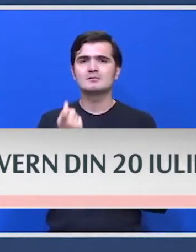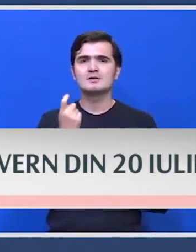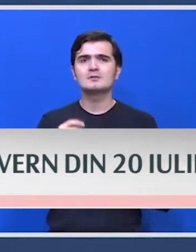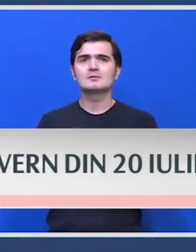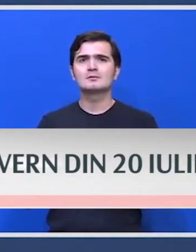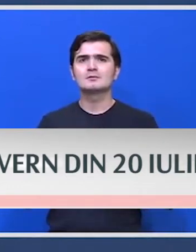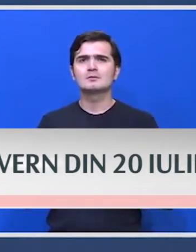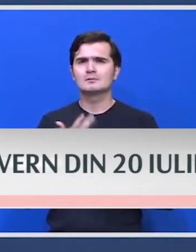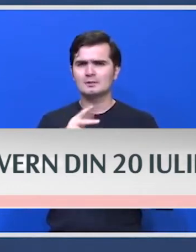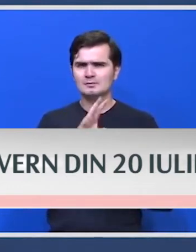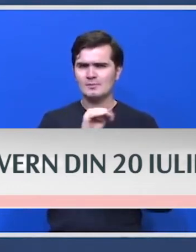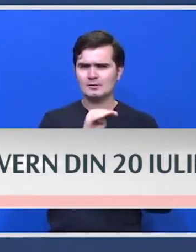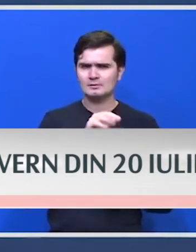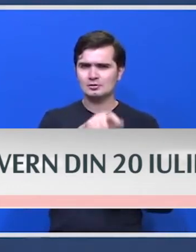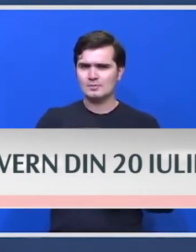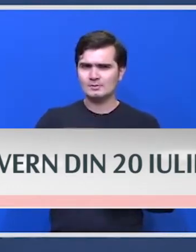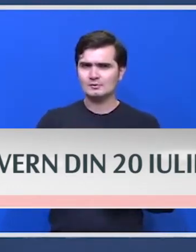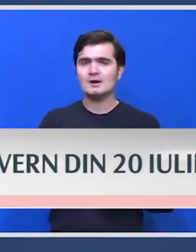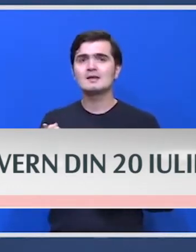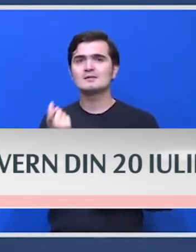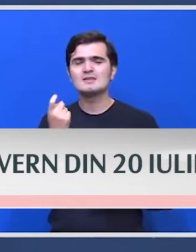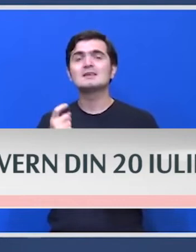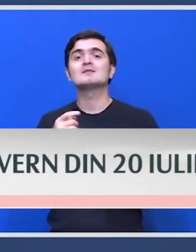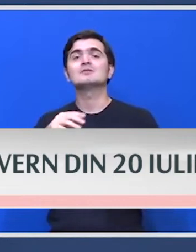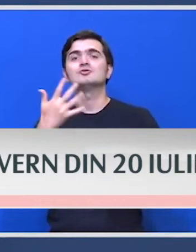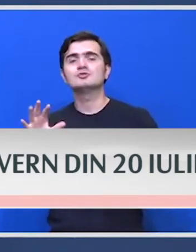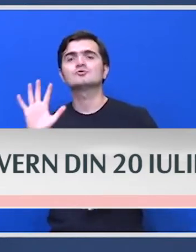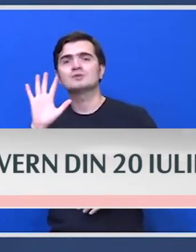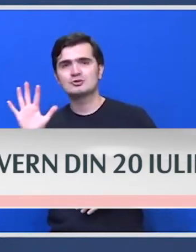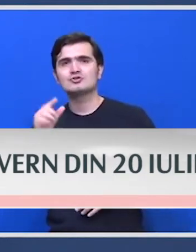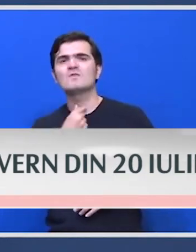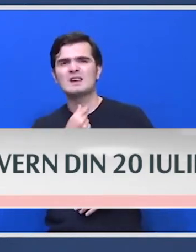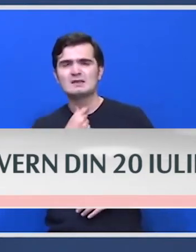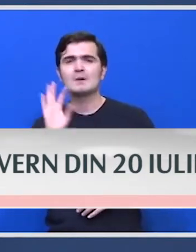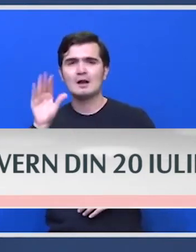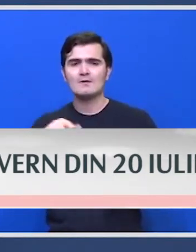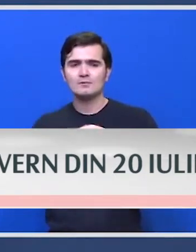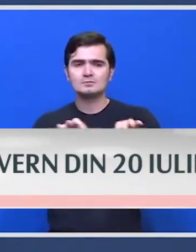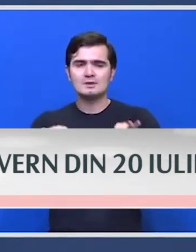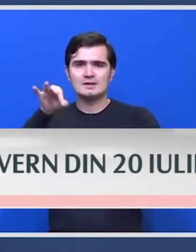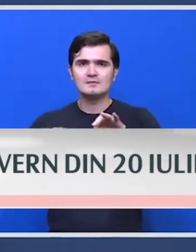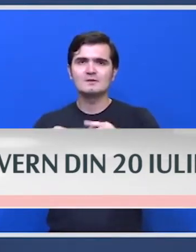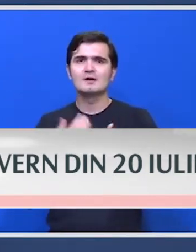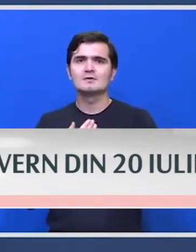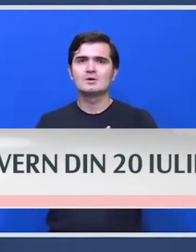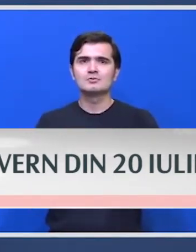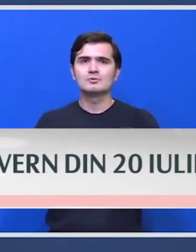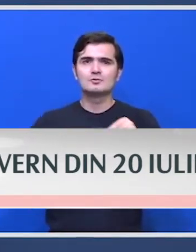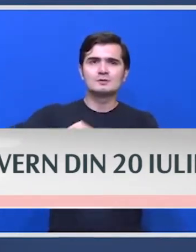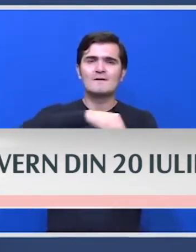505. 340 de persoane. Din 505 victime identificate ale traficului de